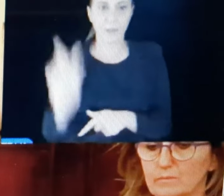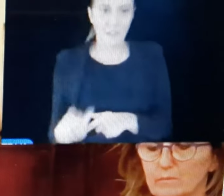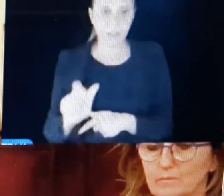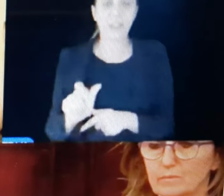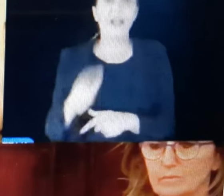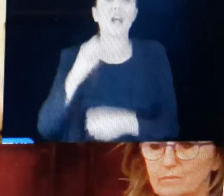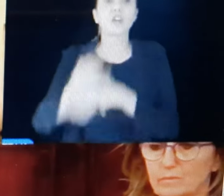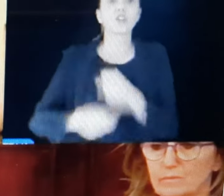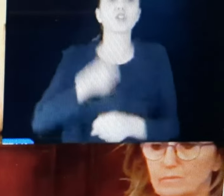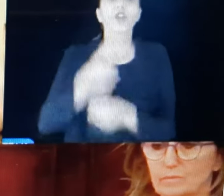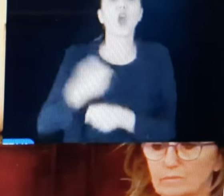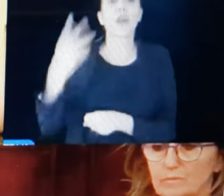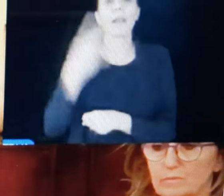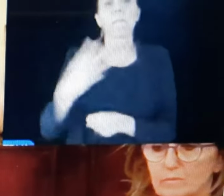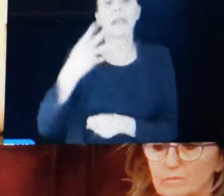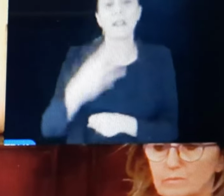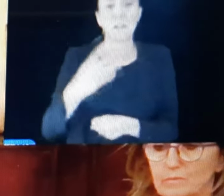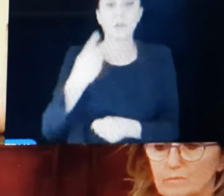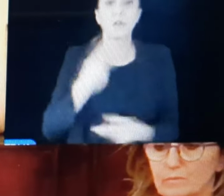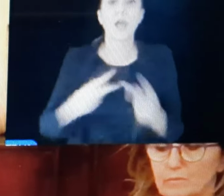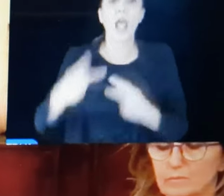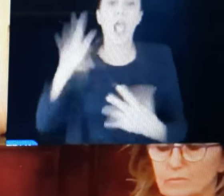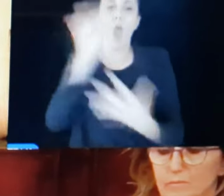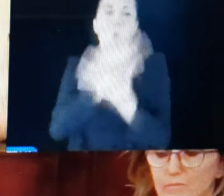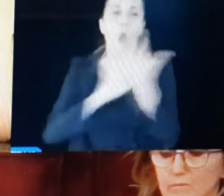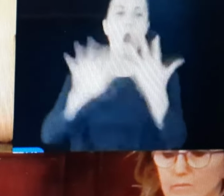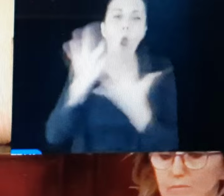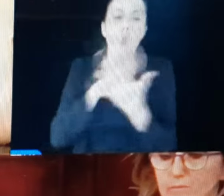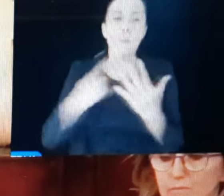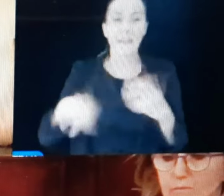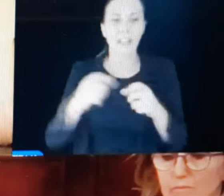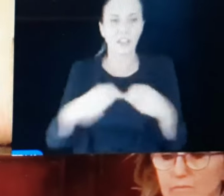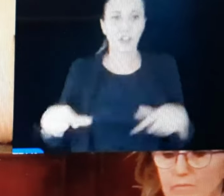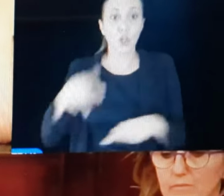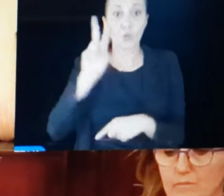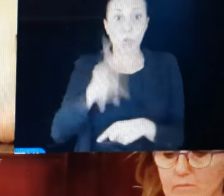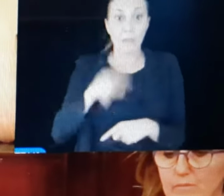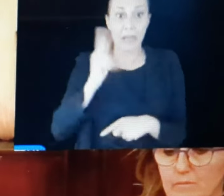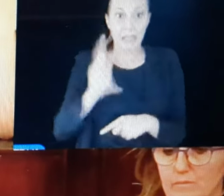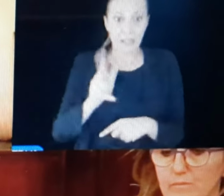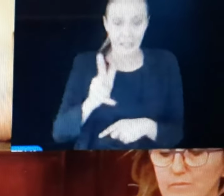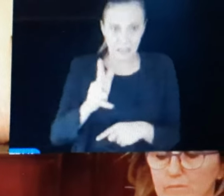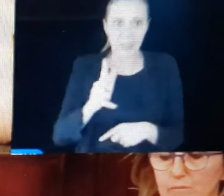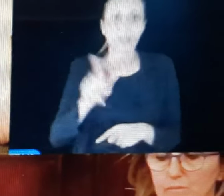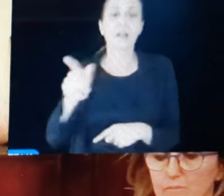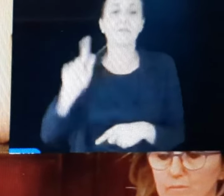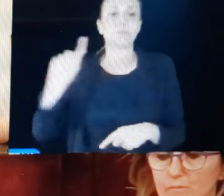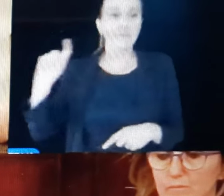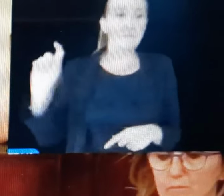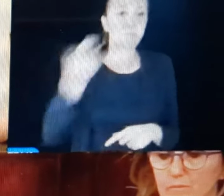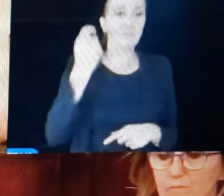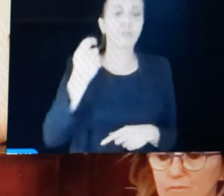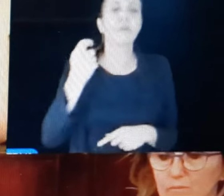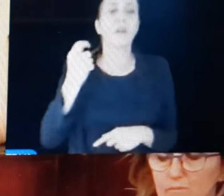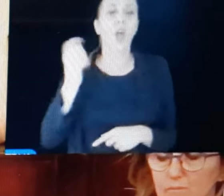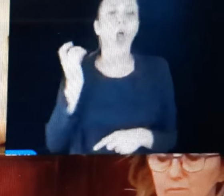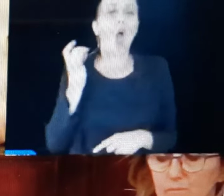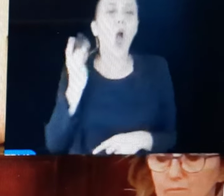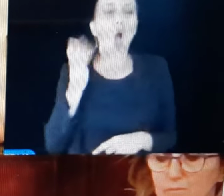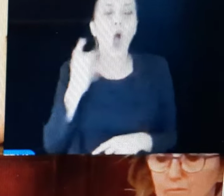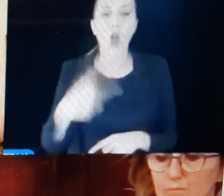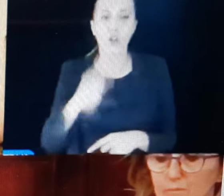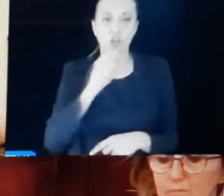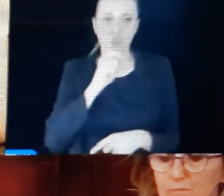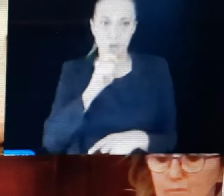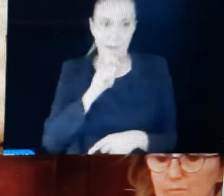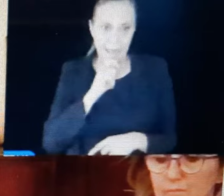Cecca e Ombre sulla città. Nel 2013 varca il traguardo delle nozze d'oro con il giornalismo e nel 2016